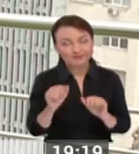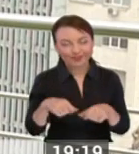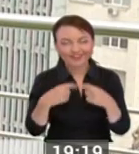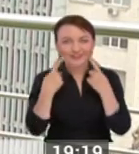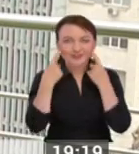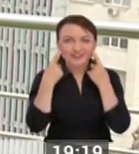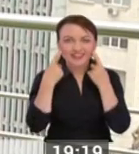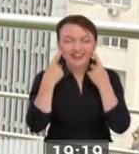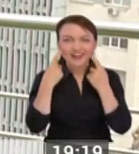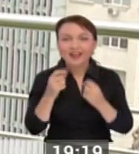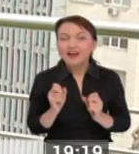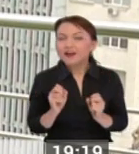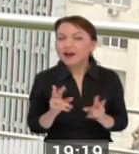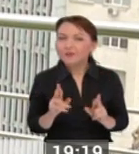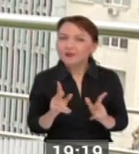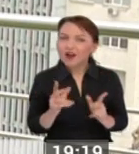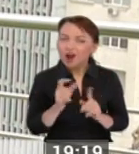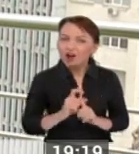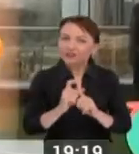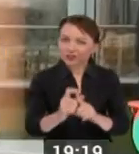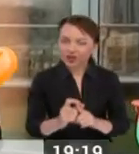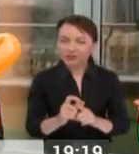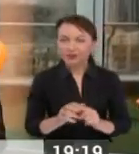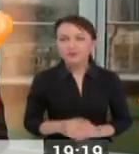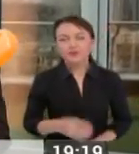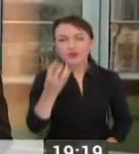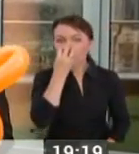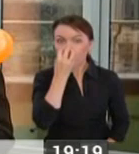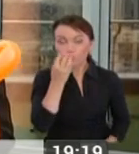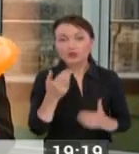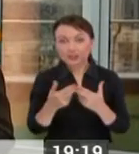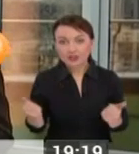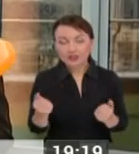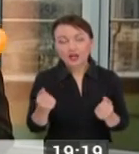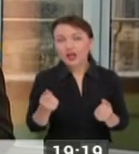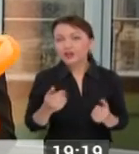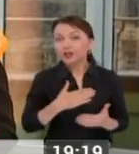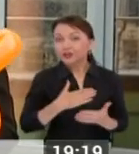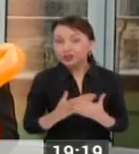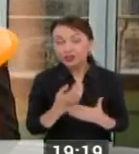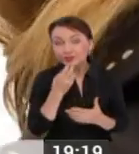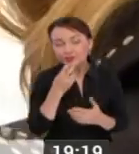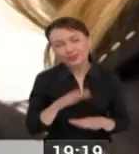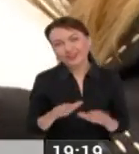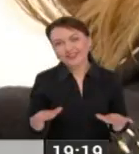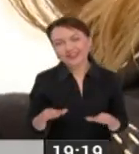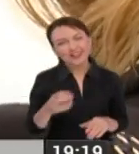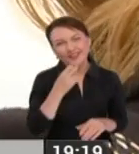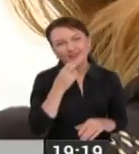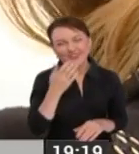улыбнуться, как бы отвечая тебе тем же. Клоун зізнається, найщиріші усмішки у дітей. Їх